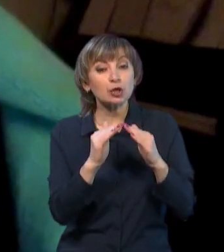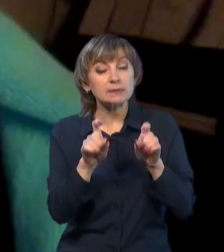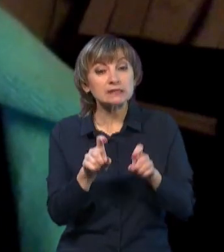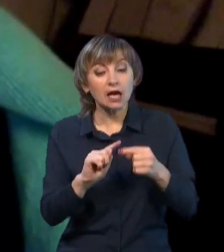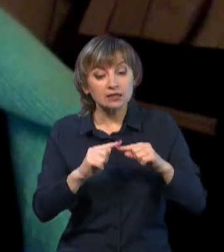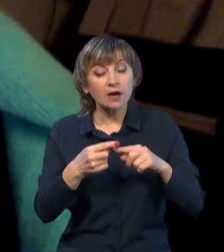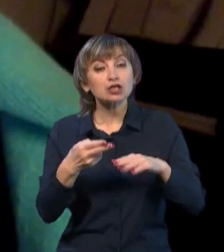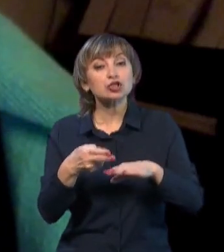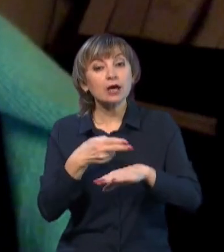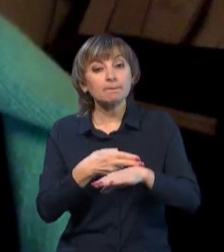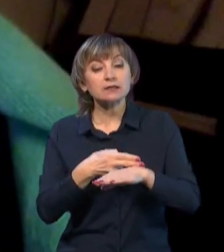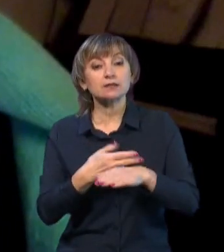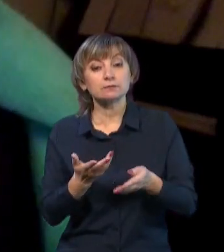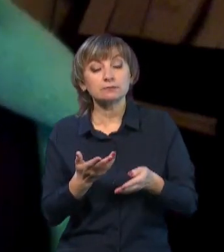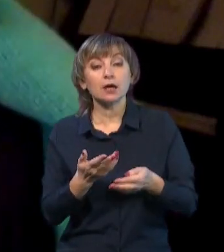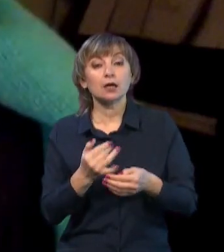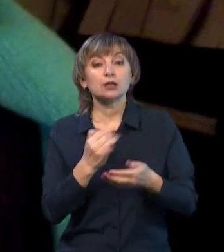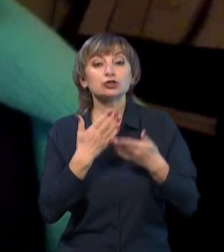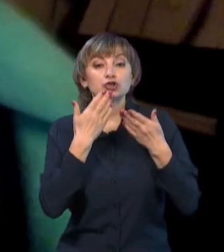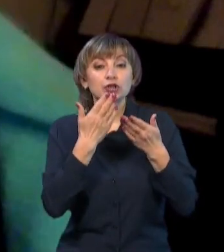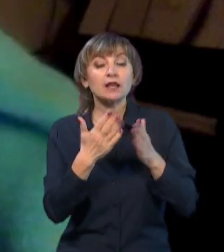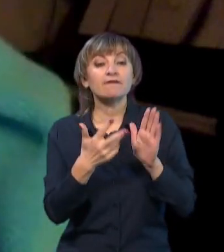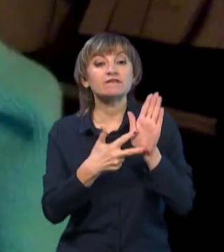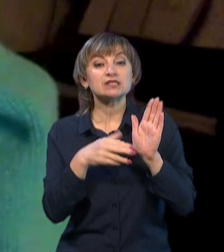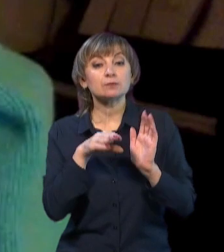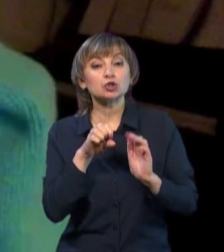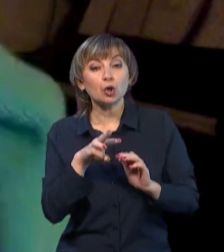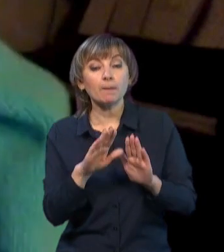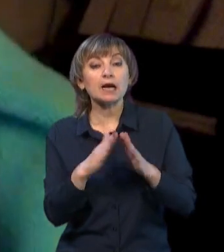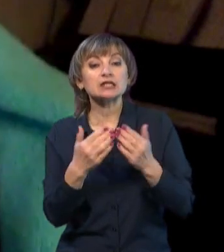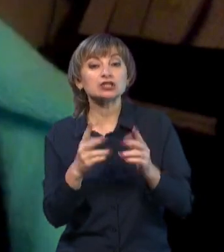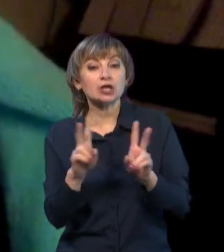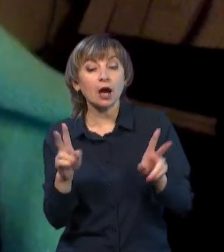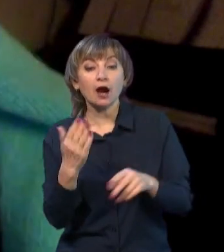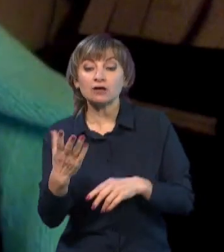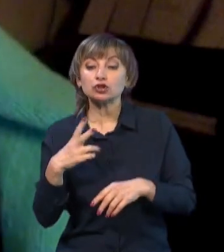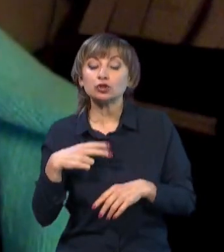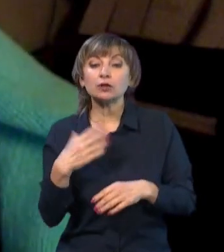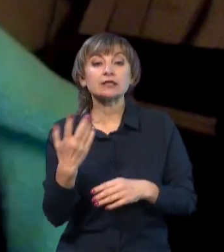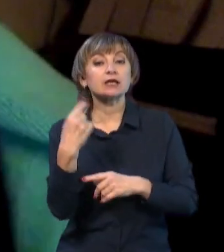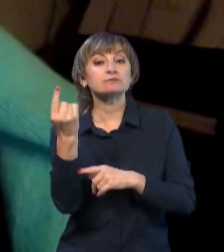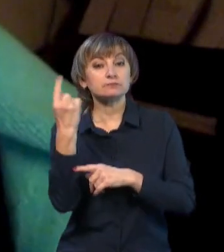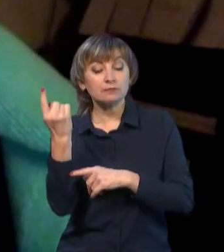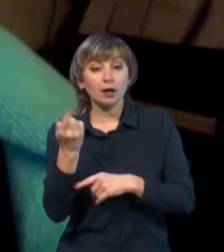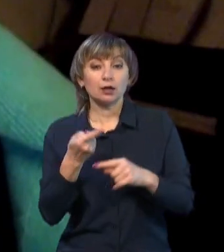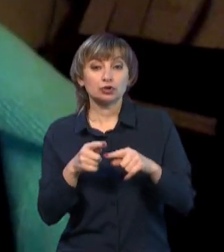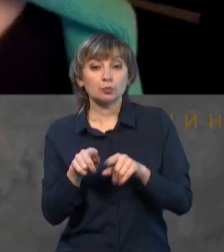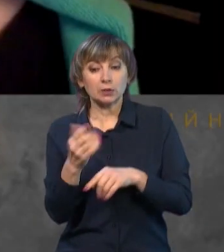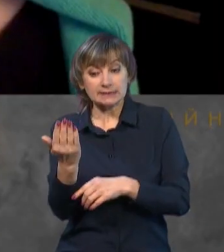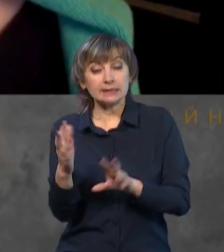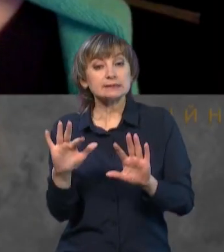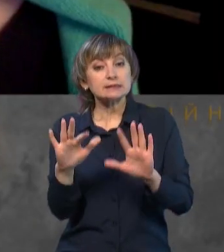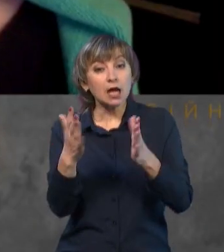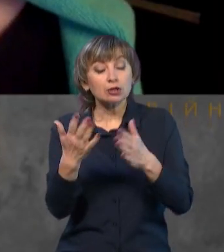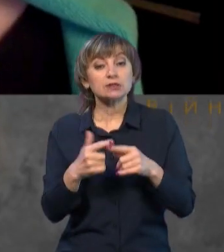в'язала шкарпетки плетені, да, і там читала 8 томів якоїсь книжки. А ваша донька десь типу шлялася, ось чому це з нею сталося. Так,